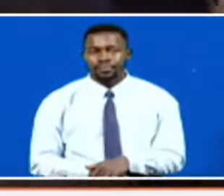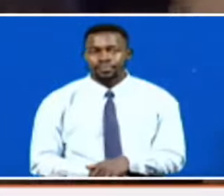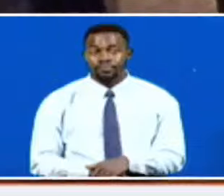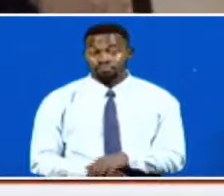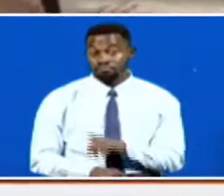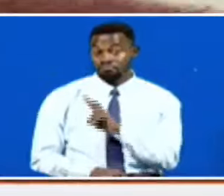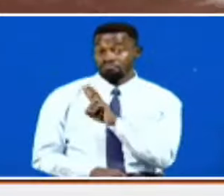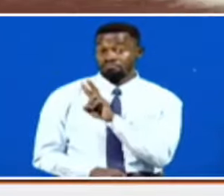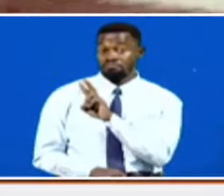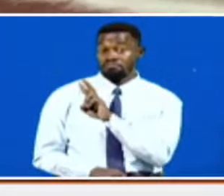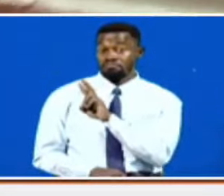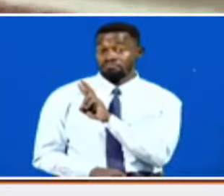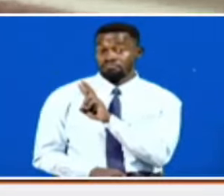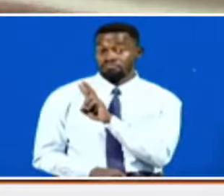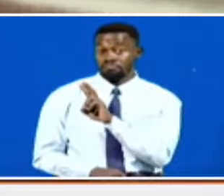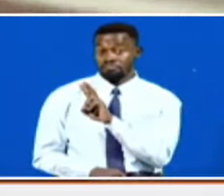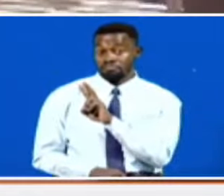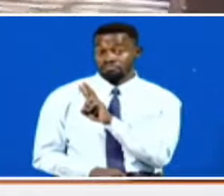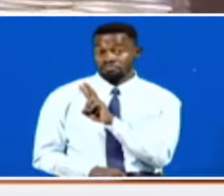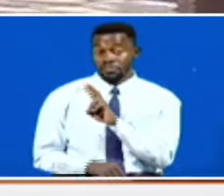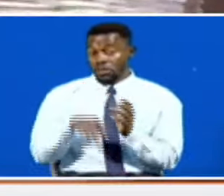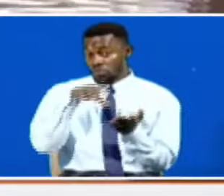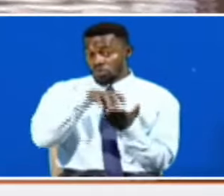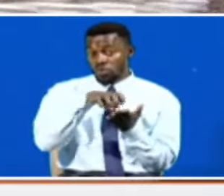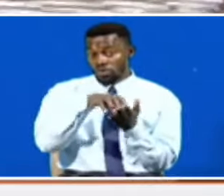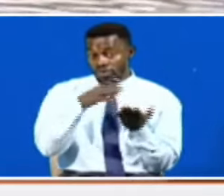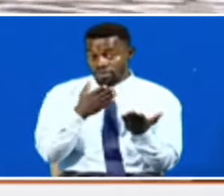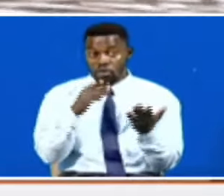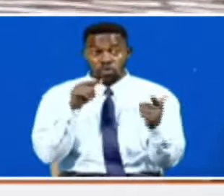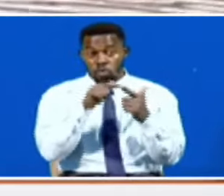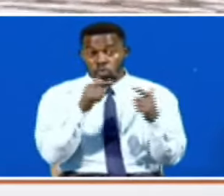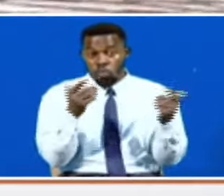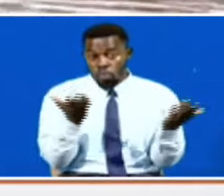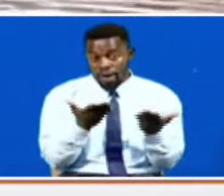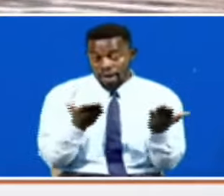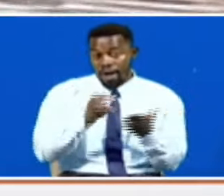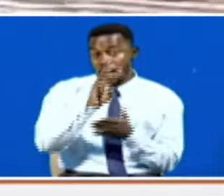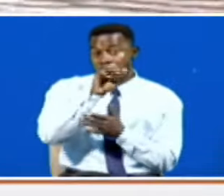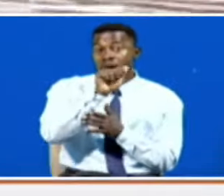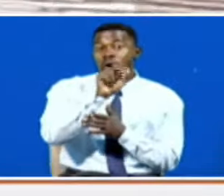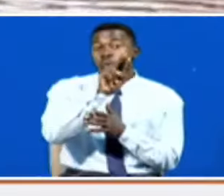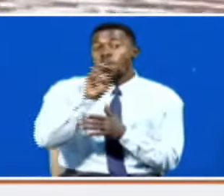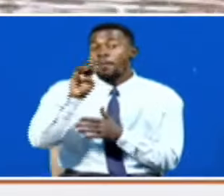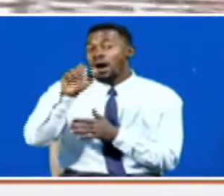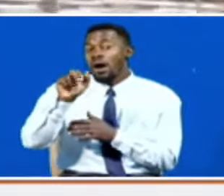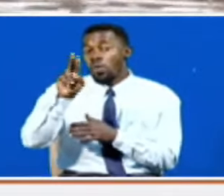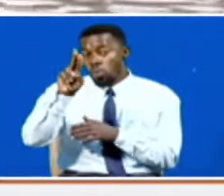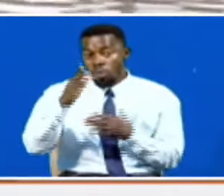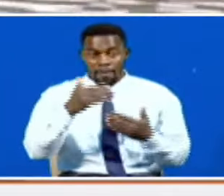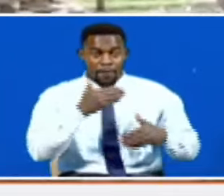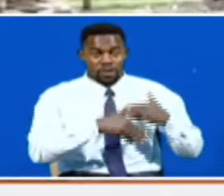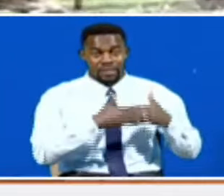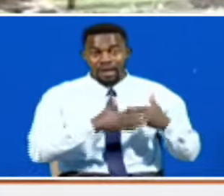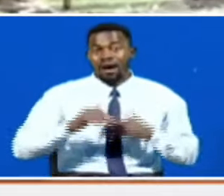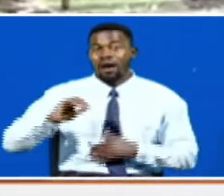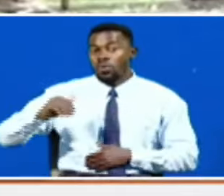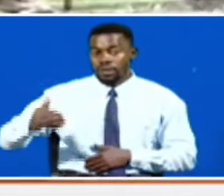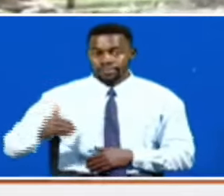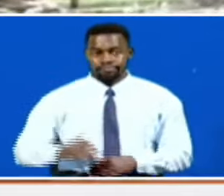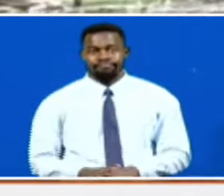Hii ndiyo hali katika barabara hii inayoelekea kituo cha kibiashara cha Maumau hapa Budalangi, kaunti ya Busia.